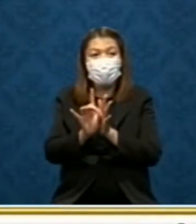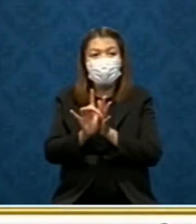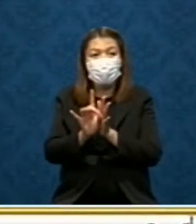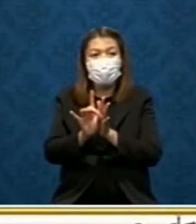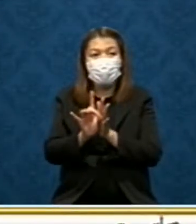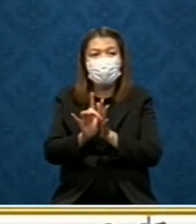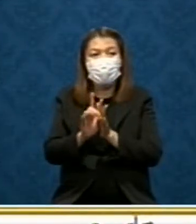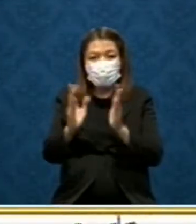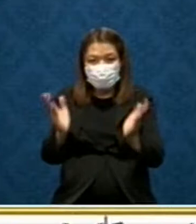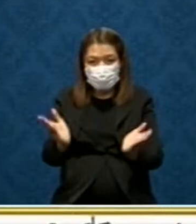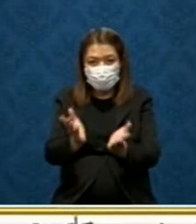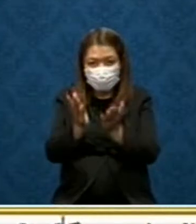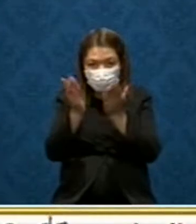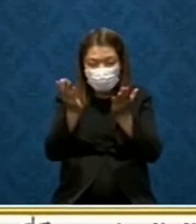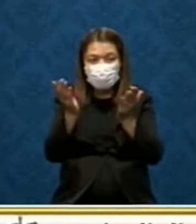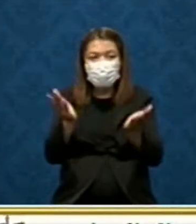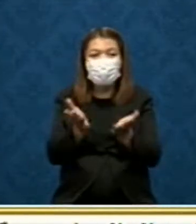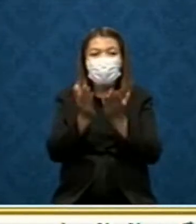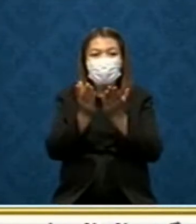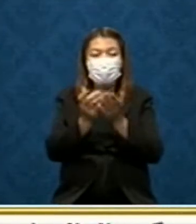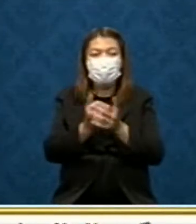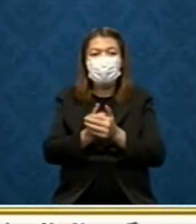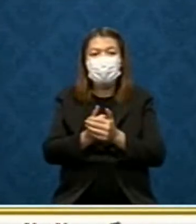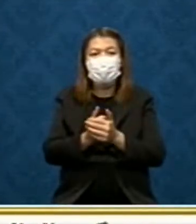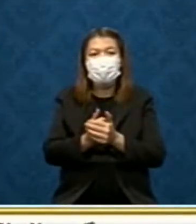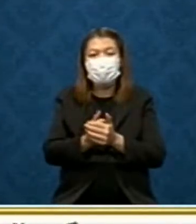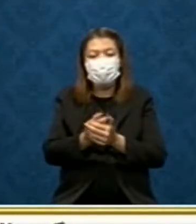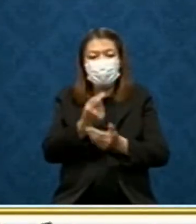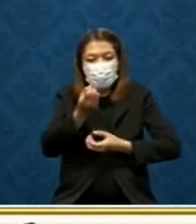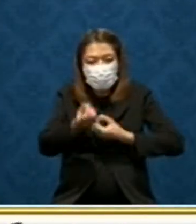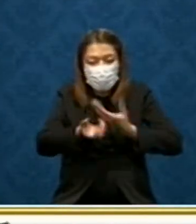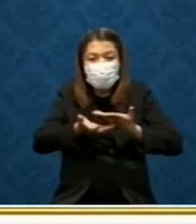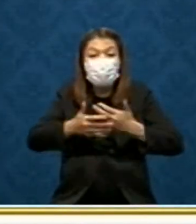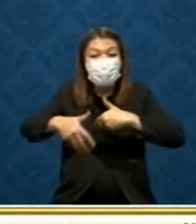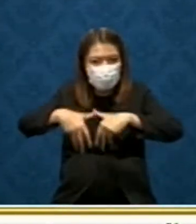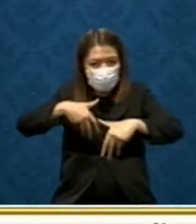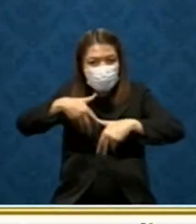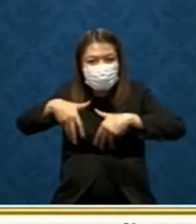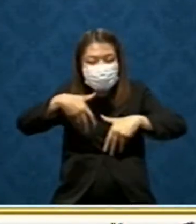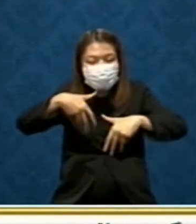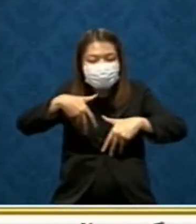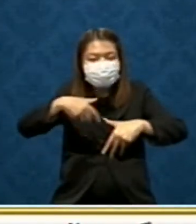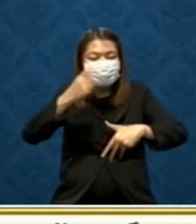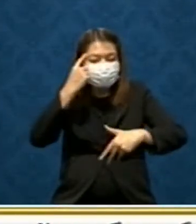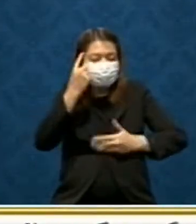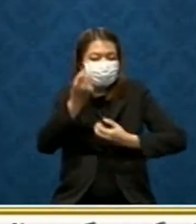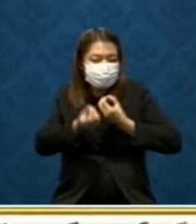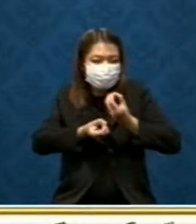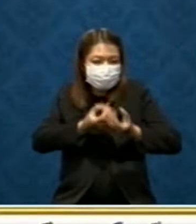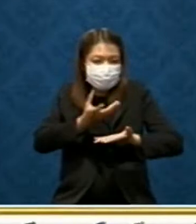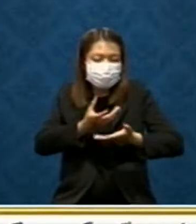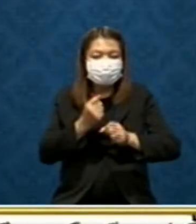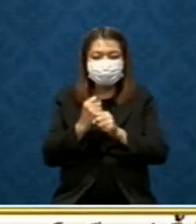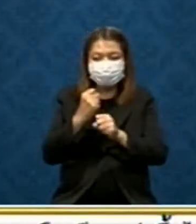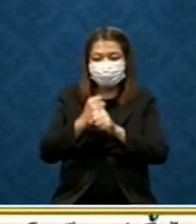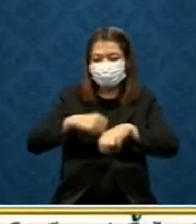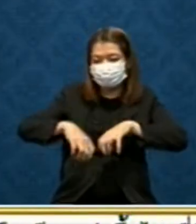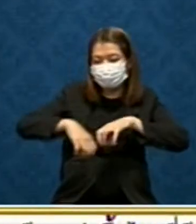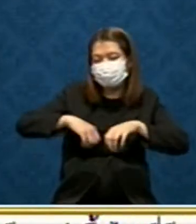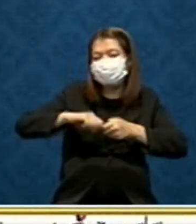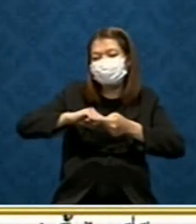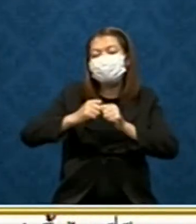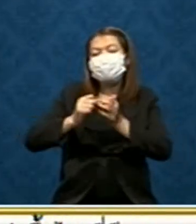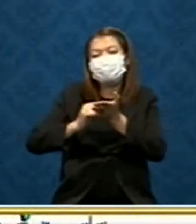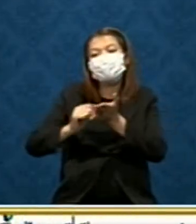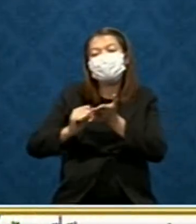สนับสนุนให้มีการลบฝังความเห็นของประชาชนและดำเนินการเพื่อแ้ไข